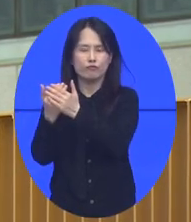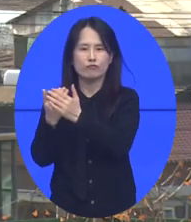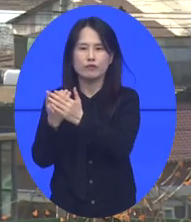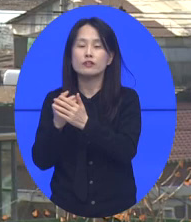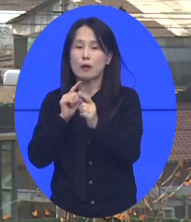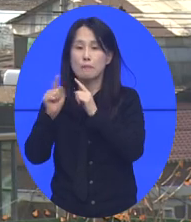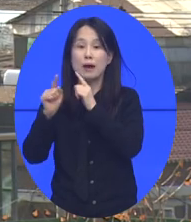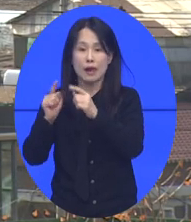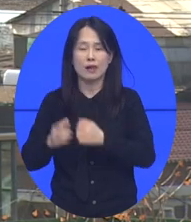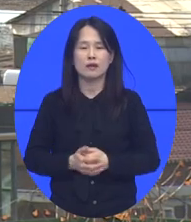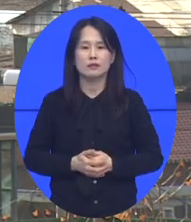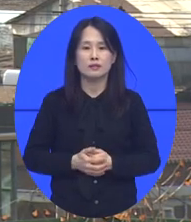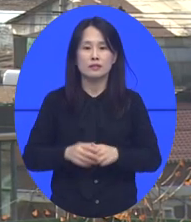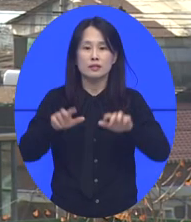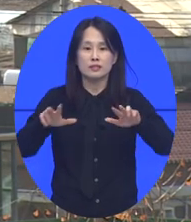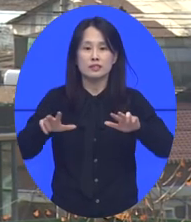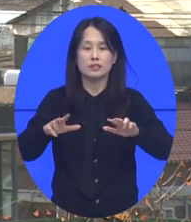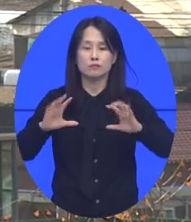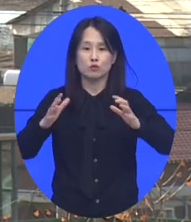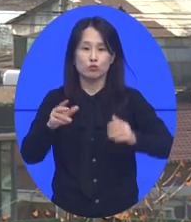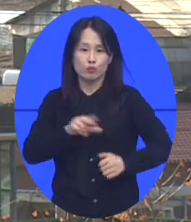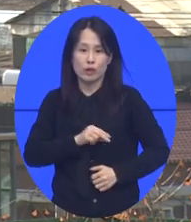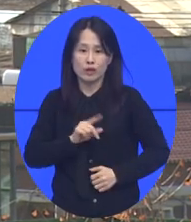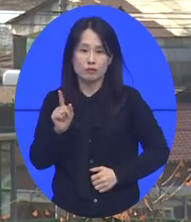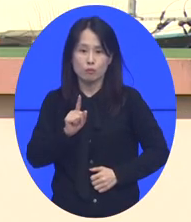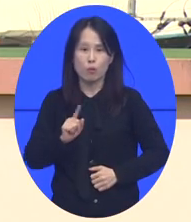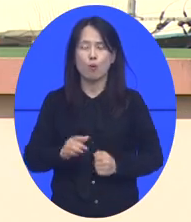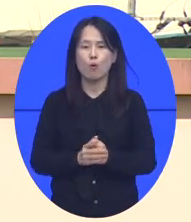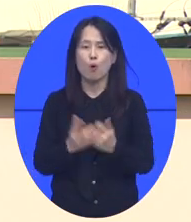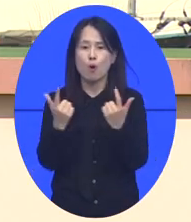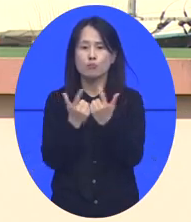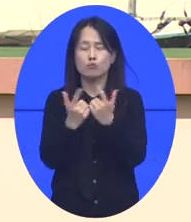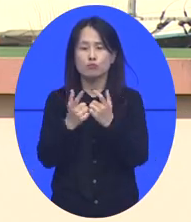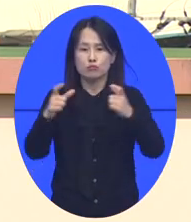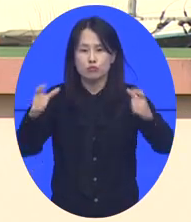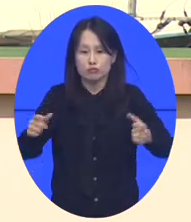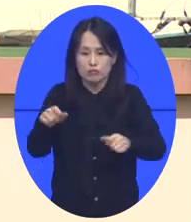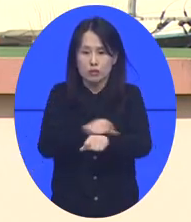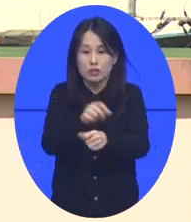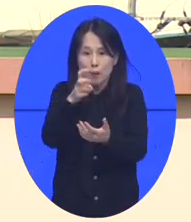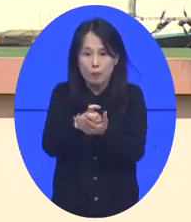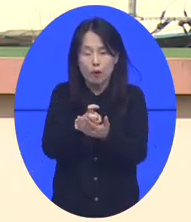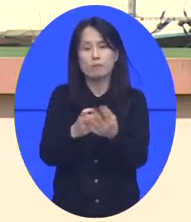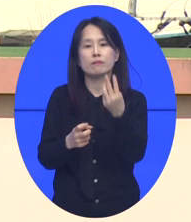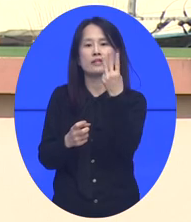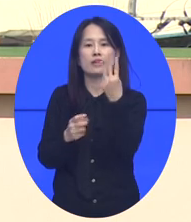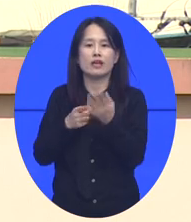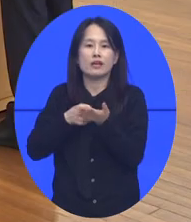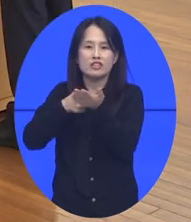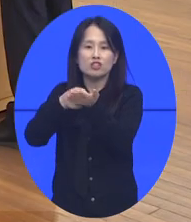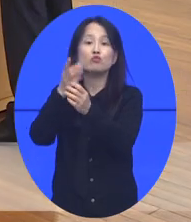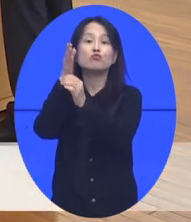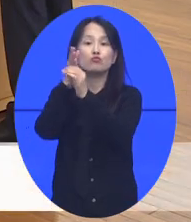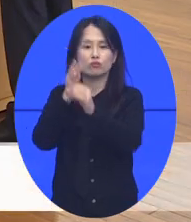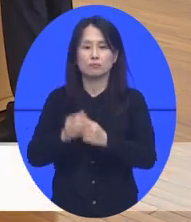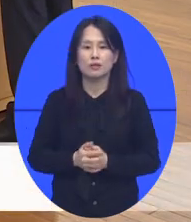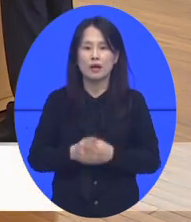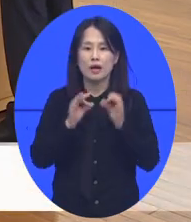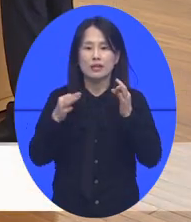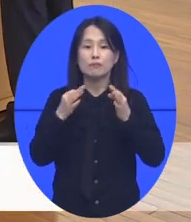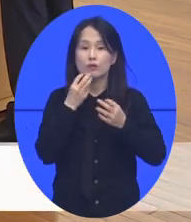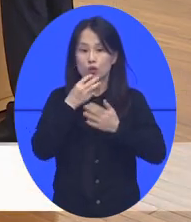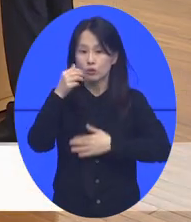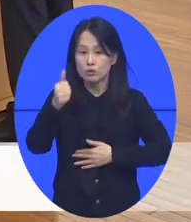핵심입니다. 현재 국회에는 경기 북부 특별자치도 설치 지원 법안이 3개 발의된 상태입니다.